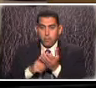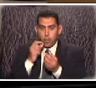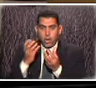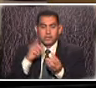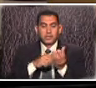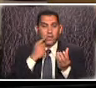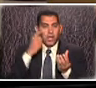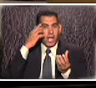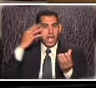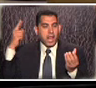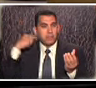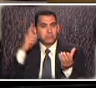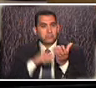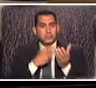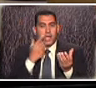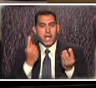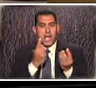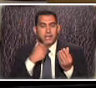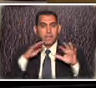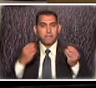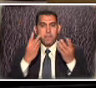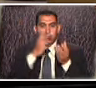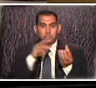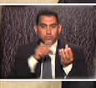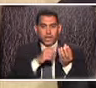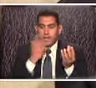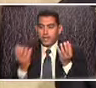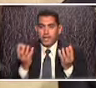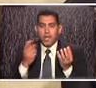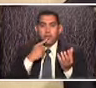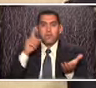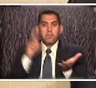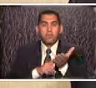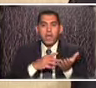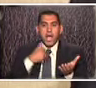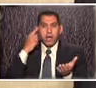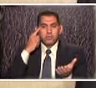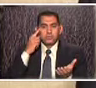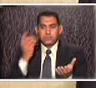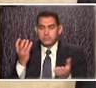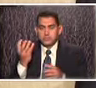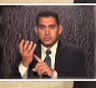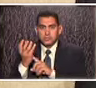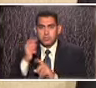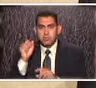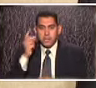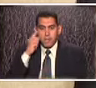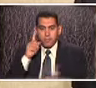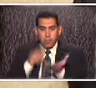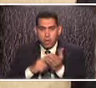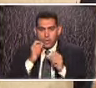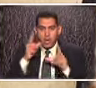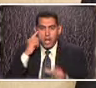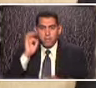سيدي وصلنا للواقعيه الواقعيه الى حد التعنت بتحرم من